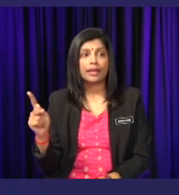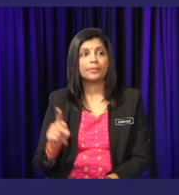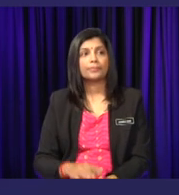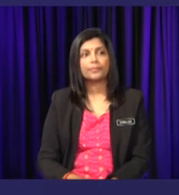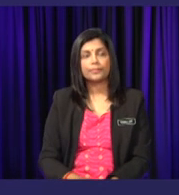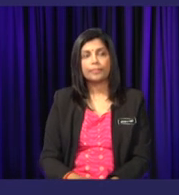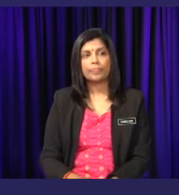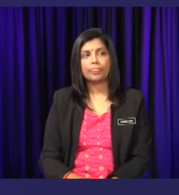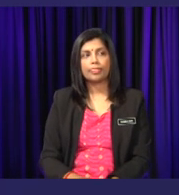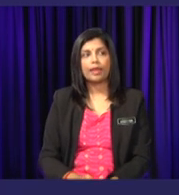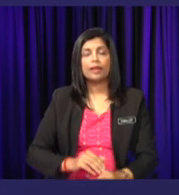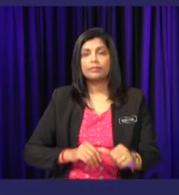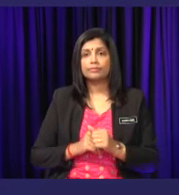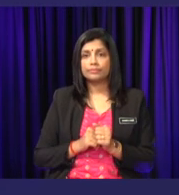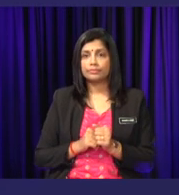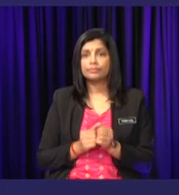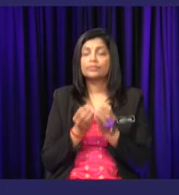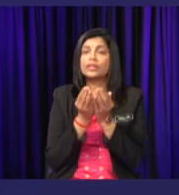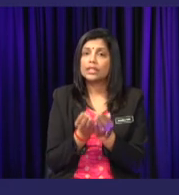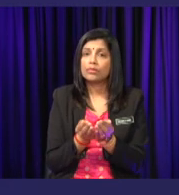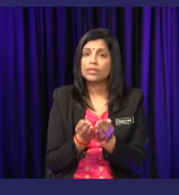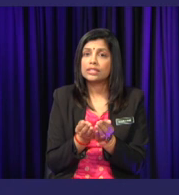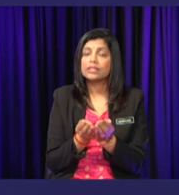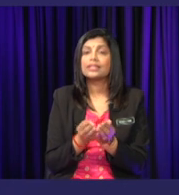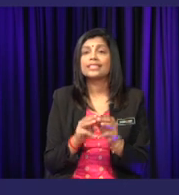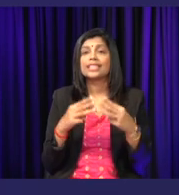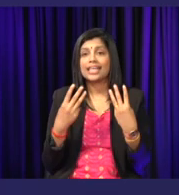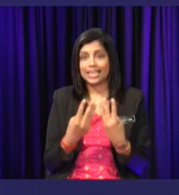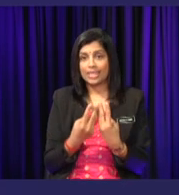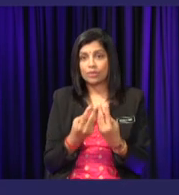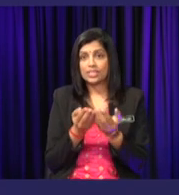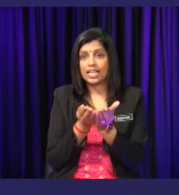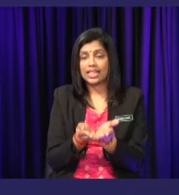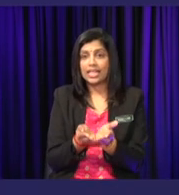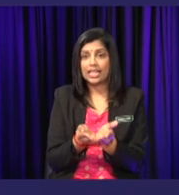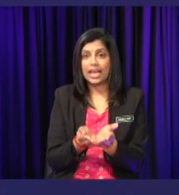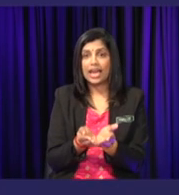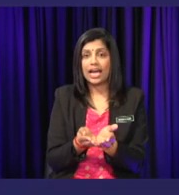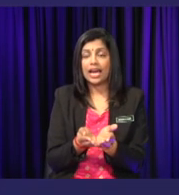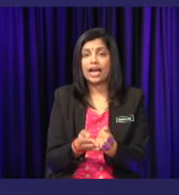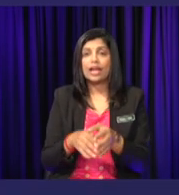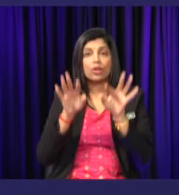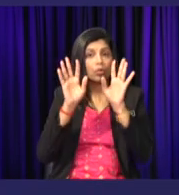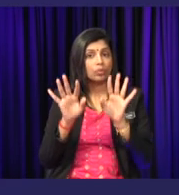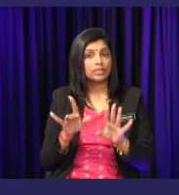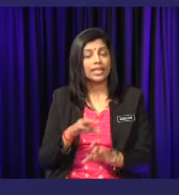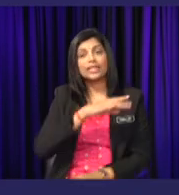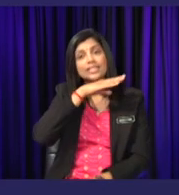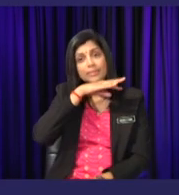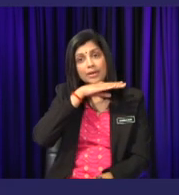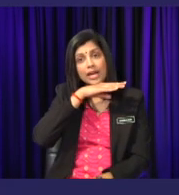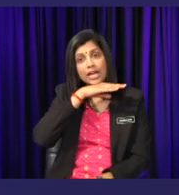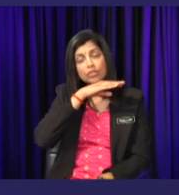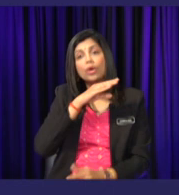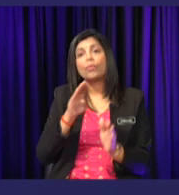kawasan tadahan hujan peti tercemar kan beri sedikit uraian ataupun contoh itu yang sepatunya